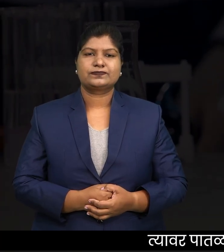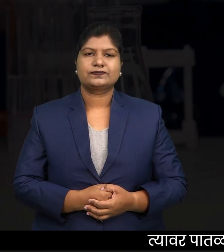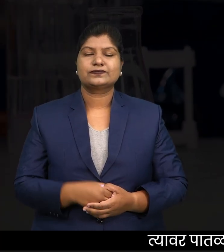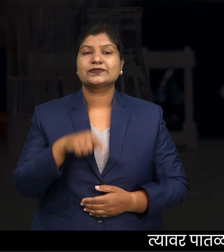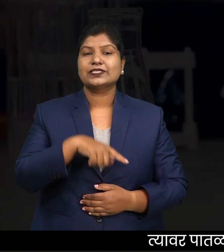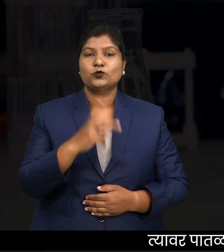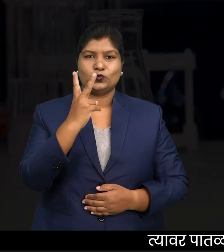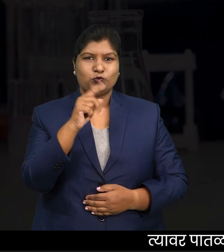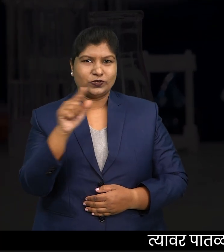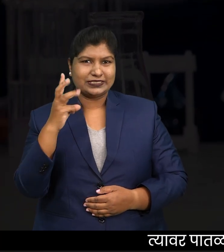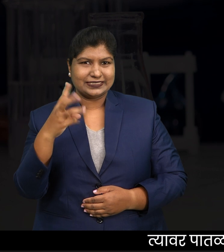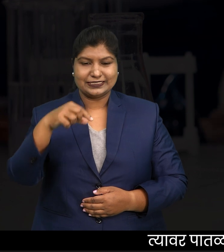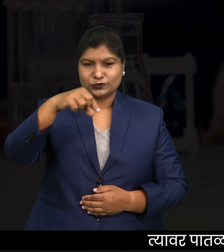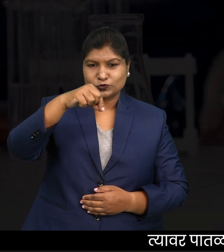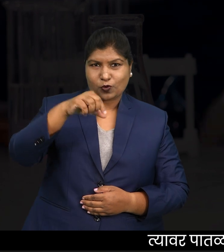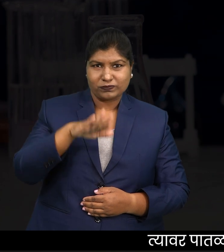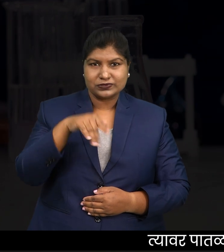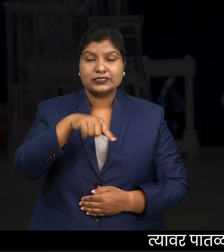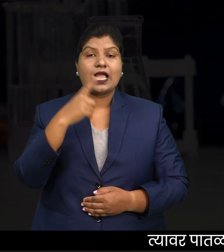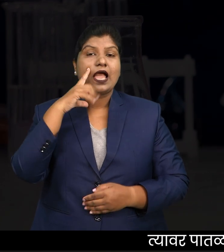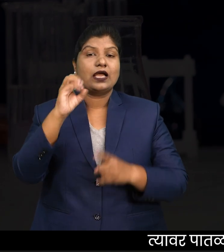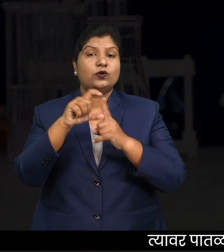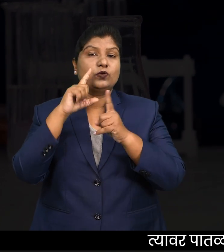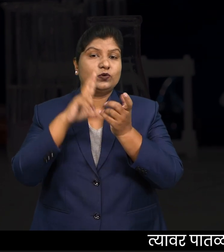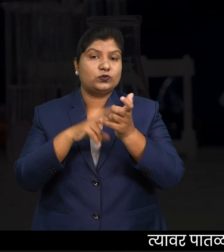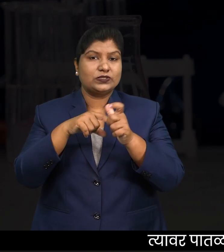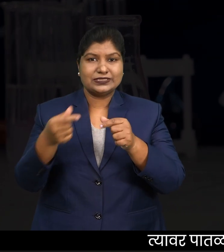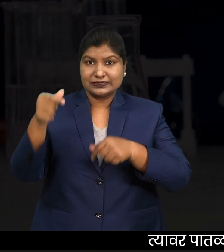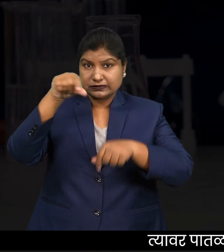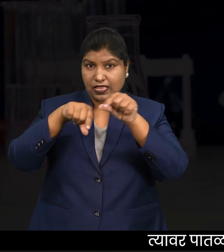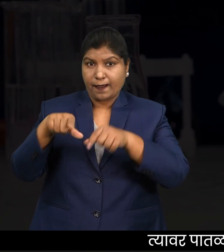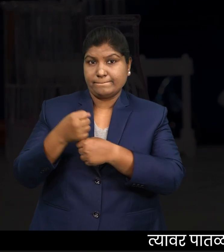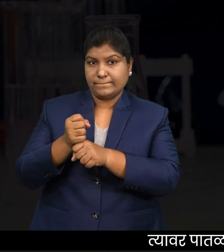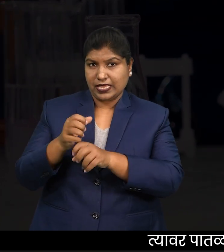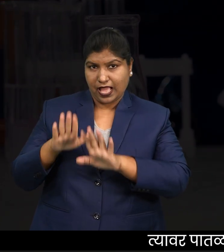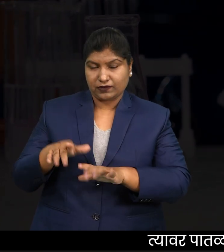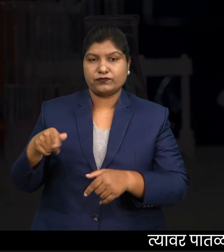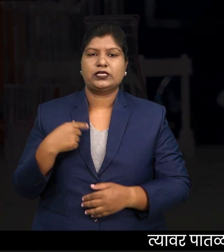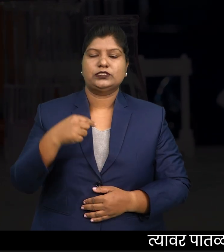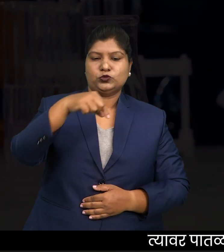त्यावर पातळ आयोडीन द्रावणाचे 2-3 थेंब टाका.